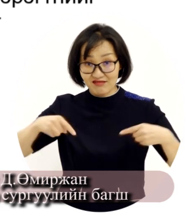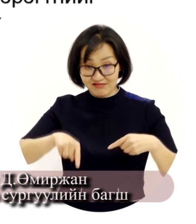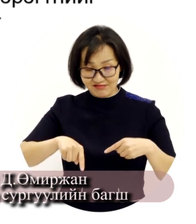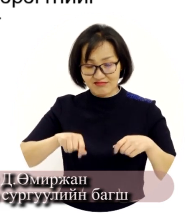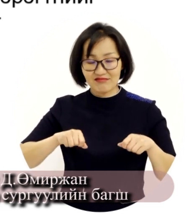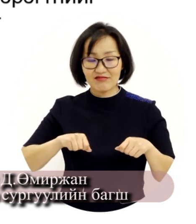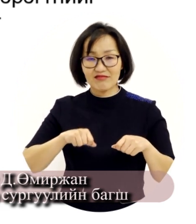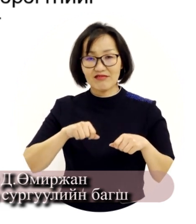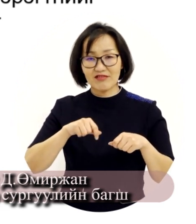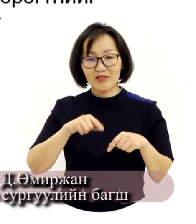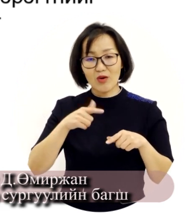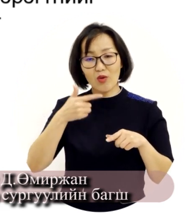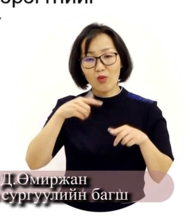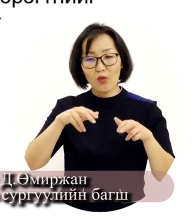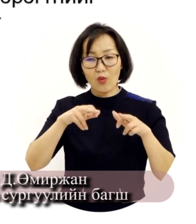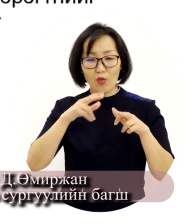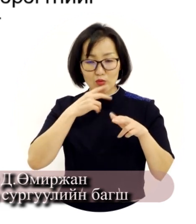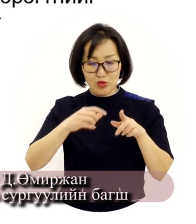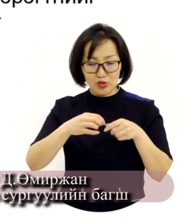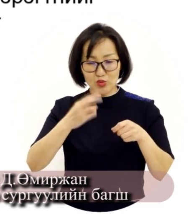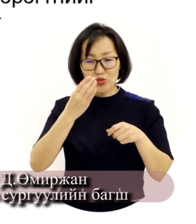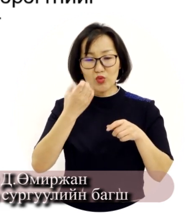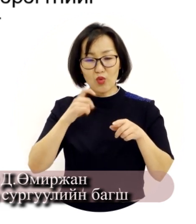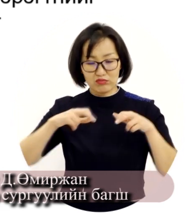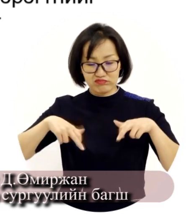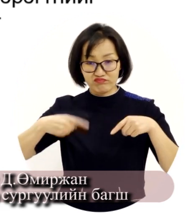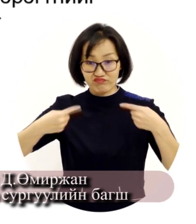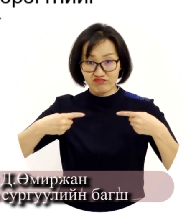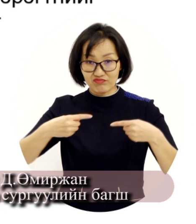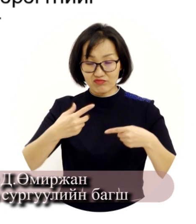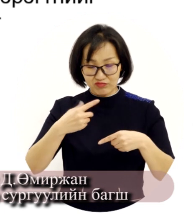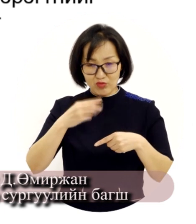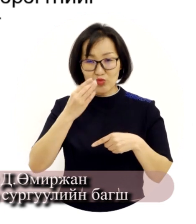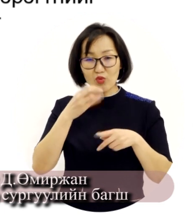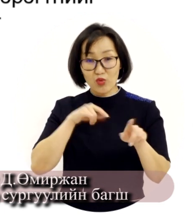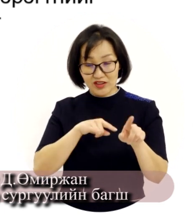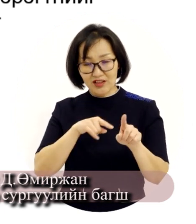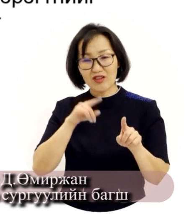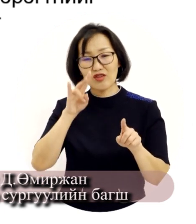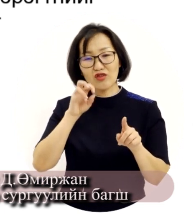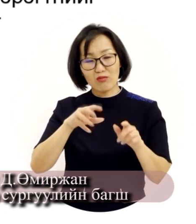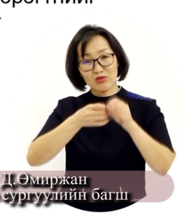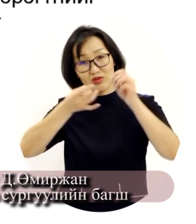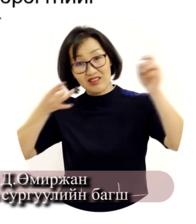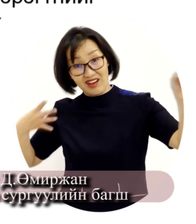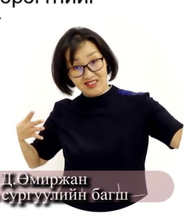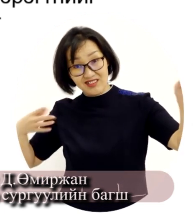бейнелеген. Арбаның алдында садақ көтерген садақшы және оның артында атты ер адам